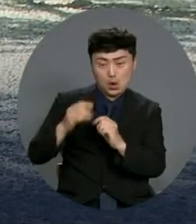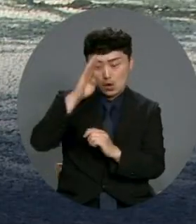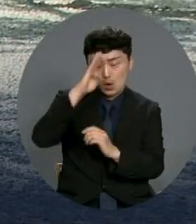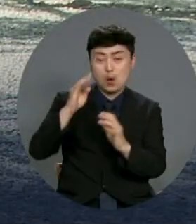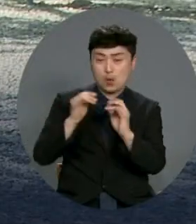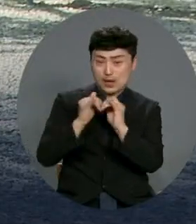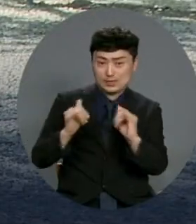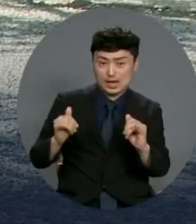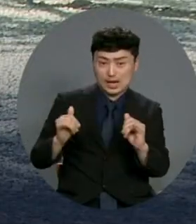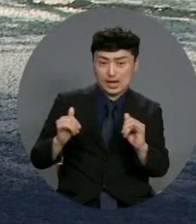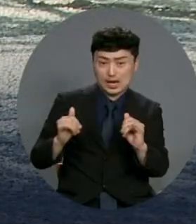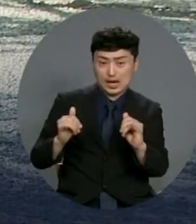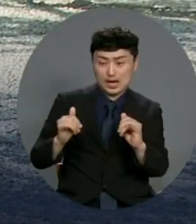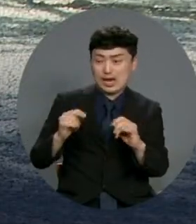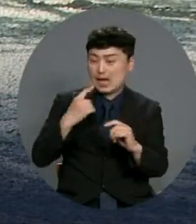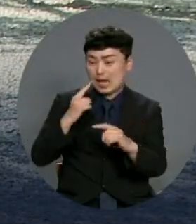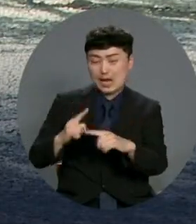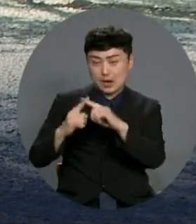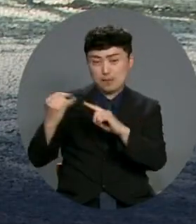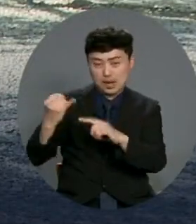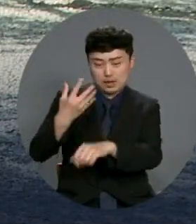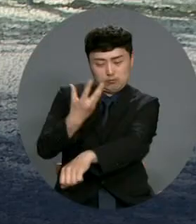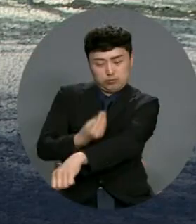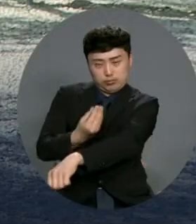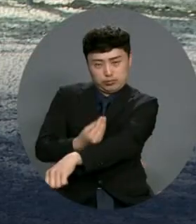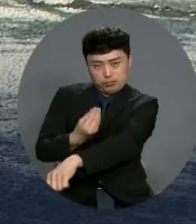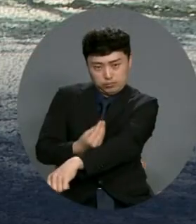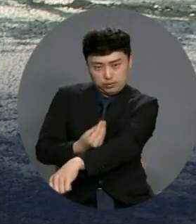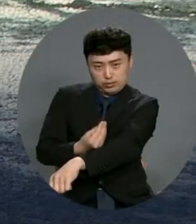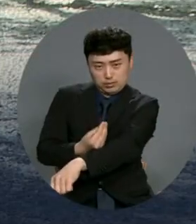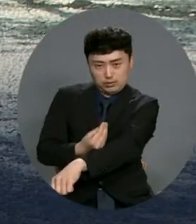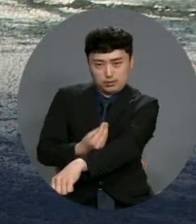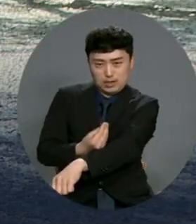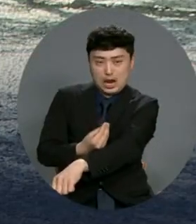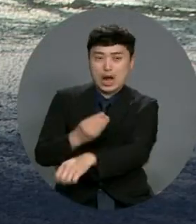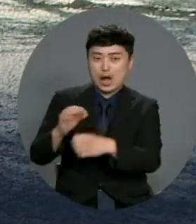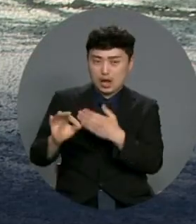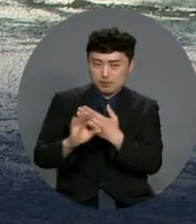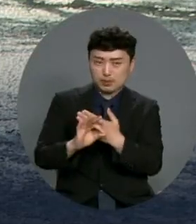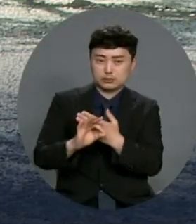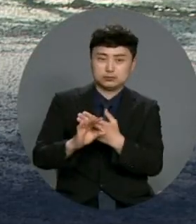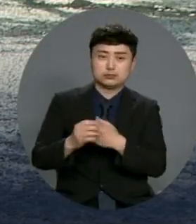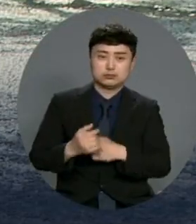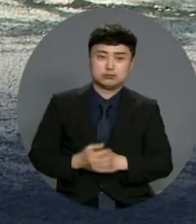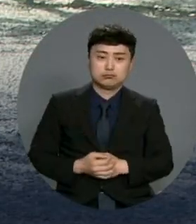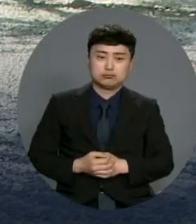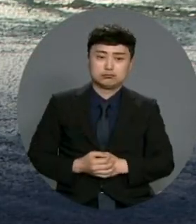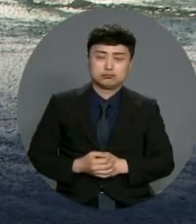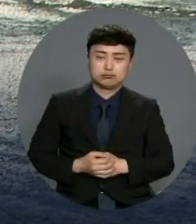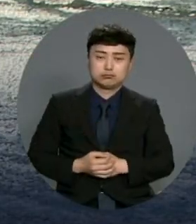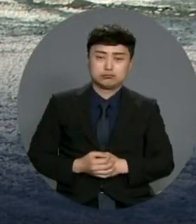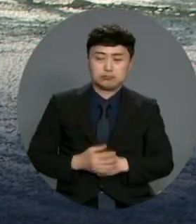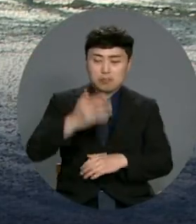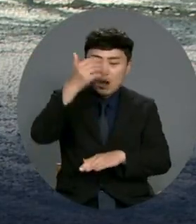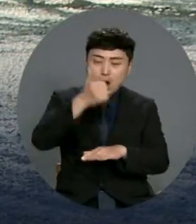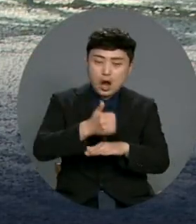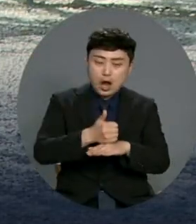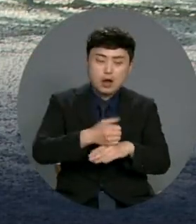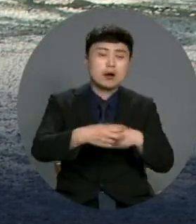장소에서 간호사들이 뭐 링거를 놔준다든지 이런 여러 가지 상황이 생길 수가 있습니다. 결국은